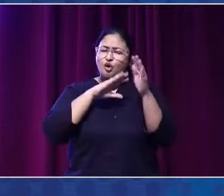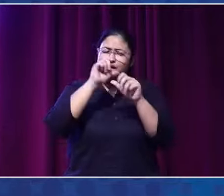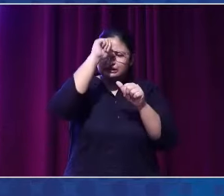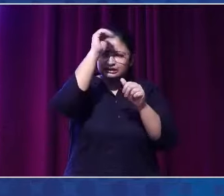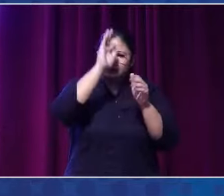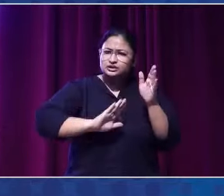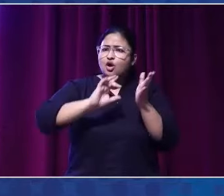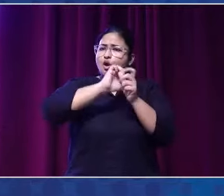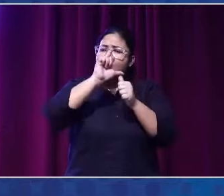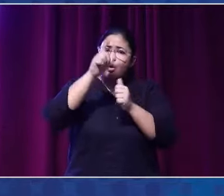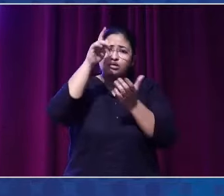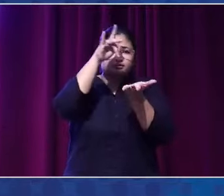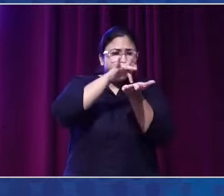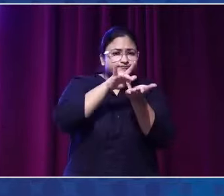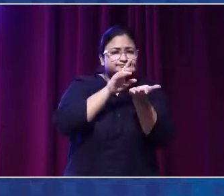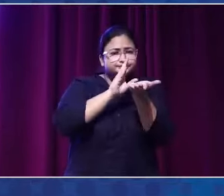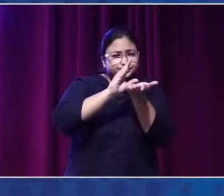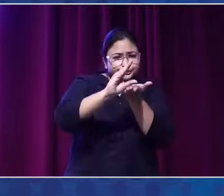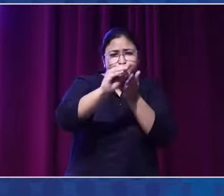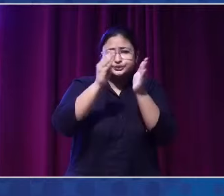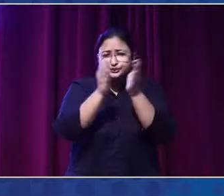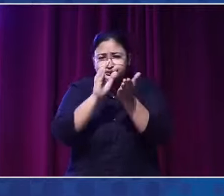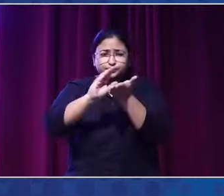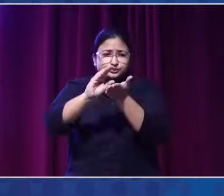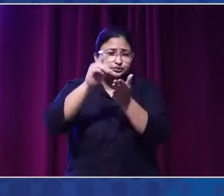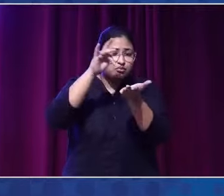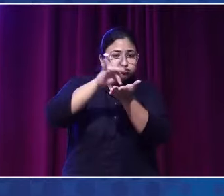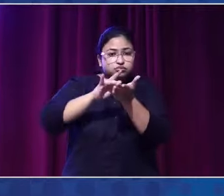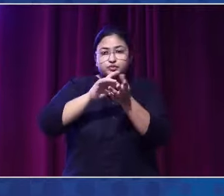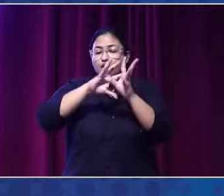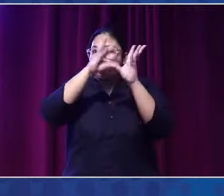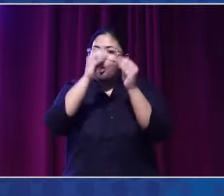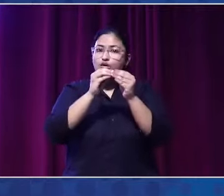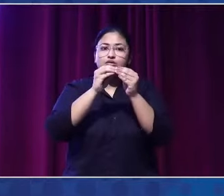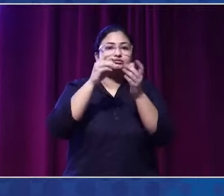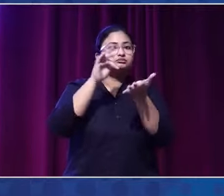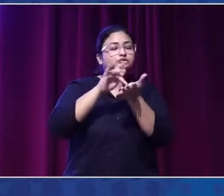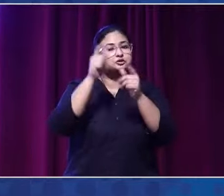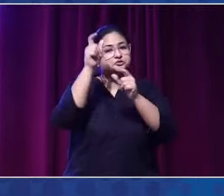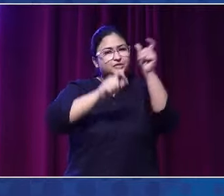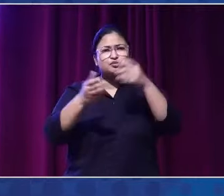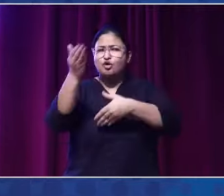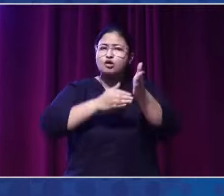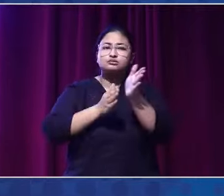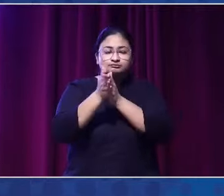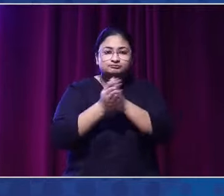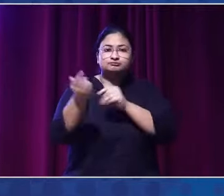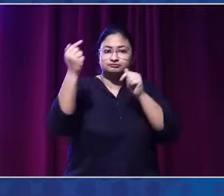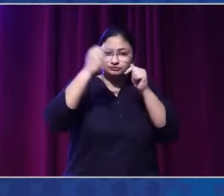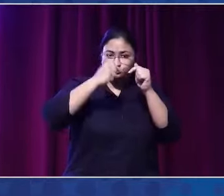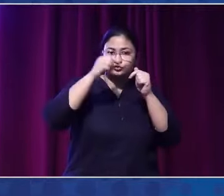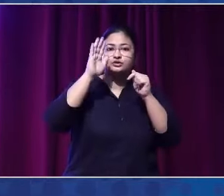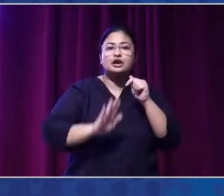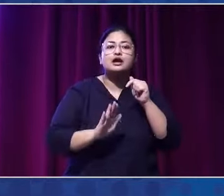एवरी प्लेस, एवरी irrespective of the strata, everybody participated, voted. This is what